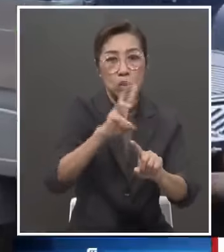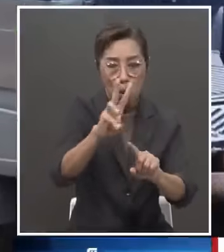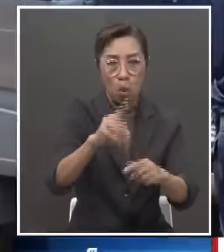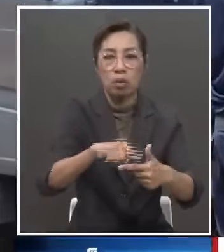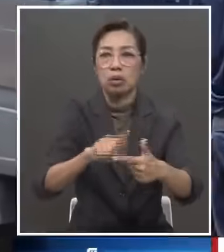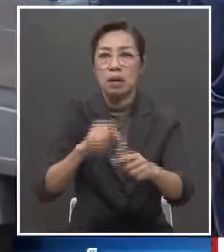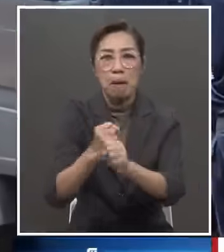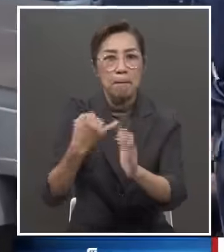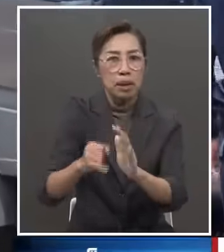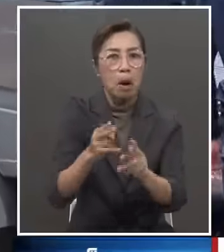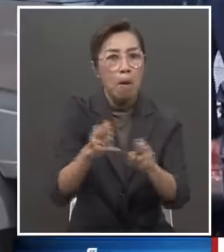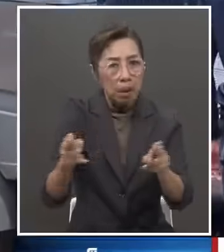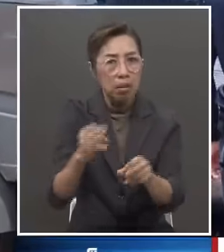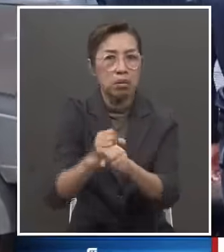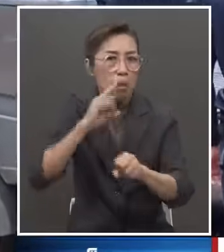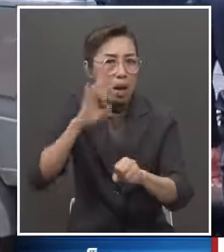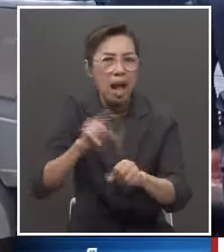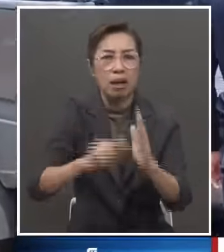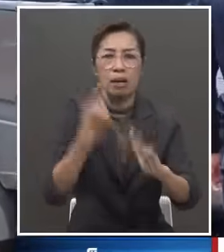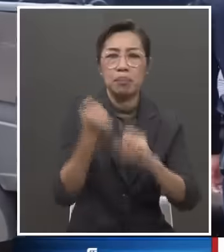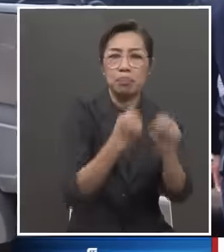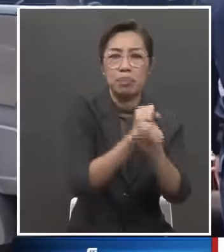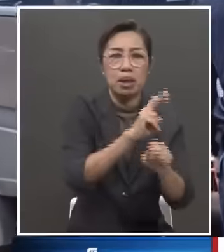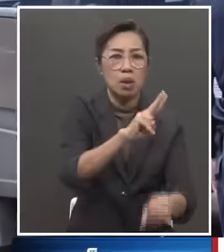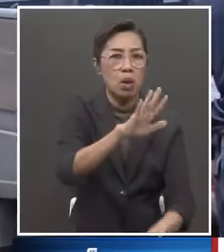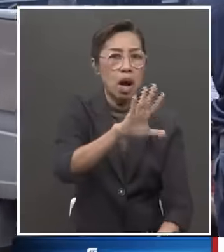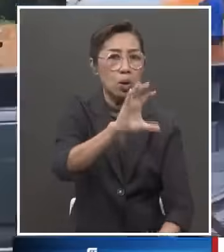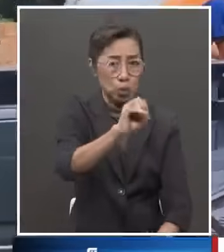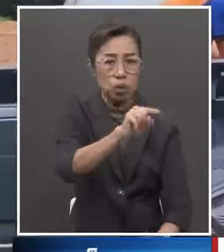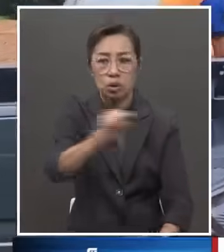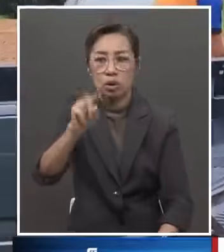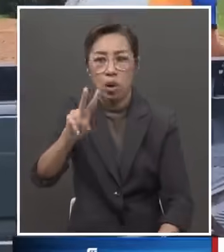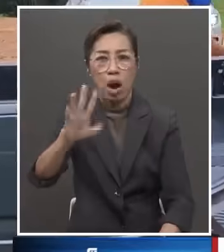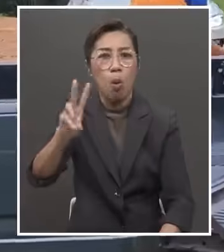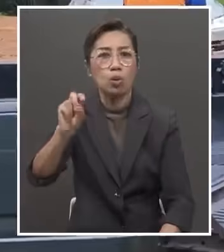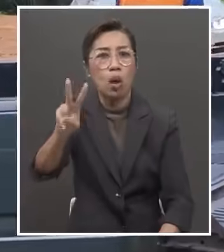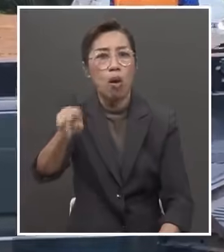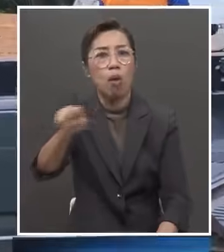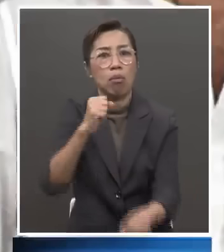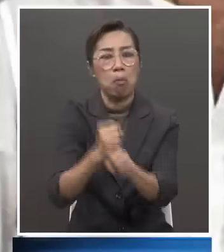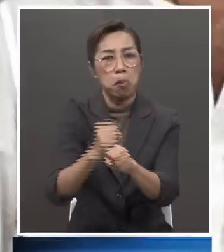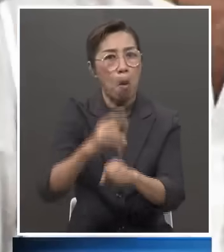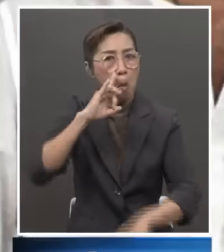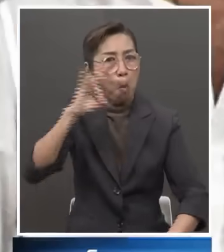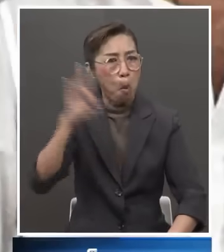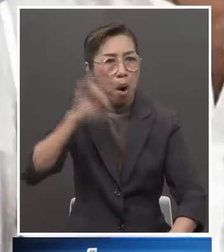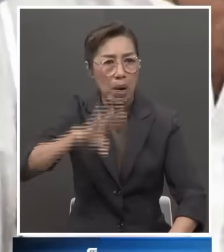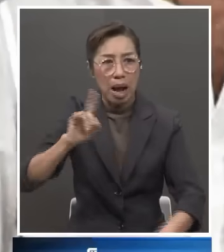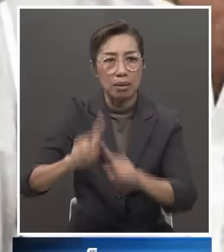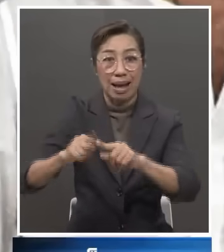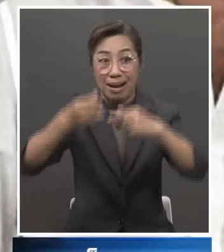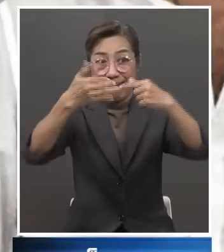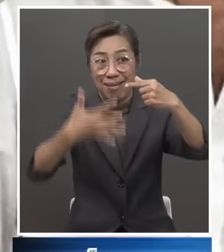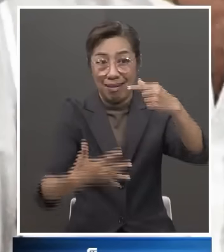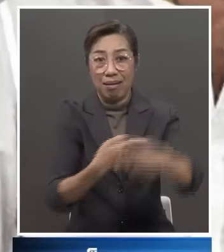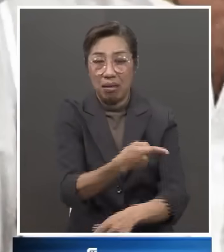รุนแรงอื่นๆอีกตั้งแต่ช่วงปี 50จนปี 62อ่ะครับคือคดีอุกฉกรรจ์ทั้งสิ้นทั้งหมดเลยทั้งอาวุธ